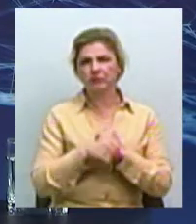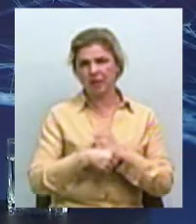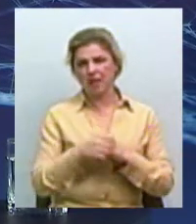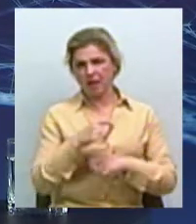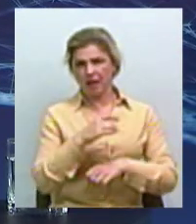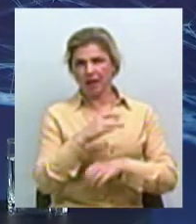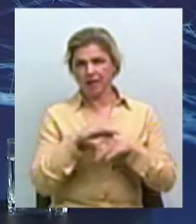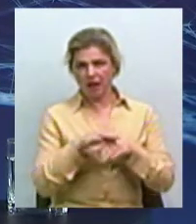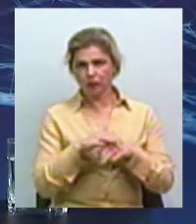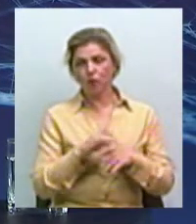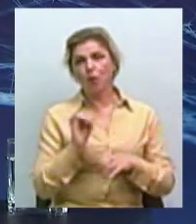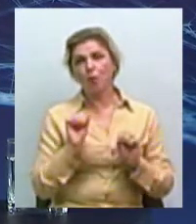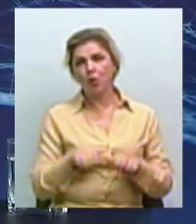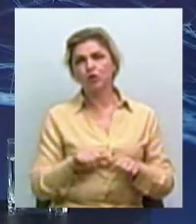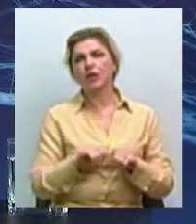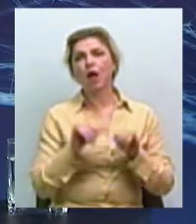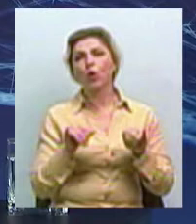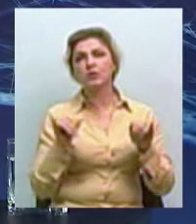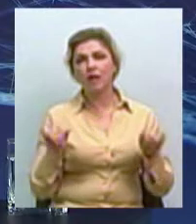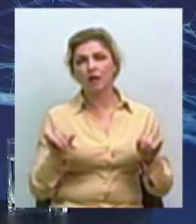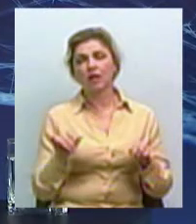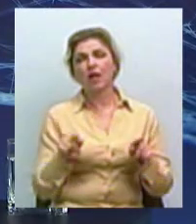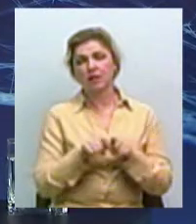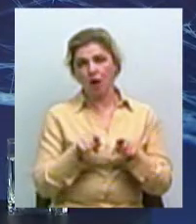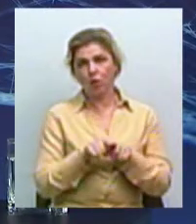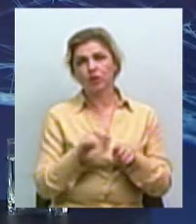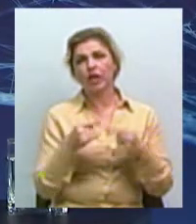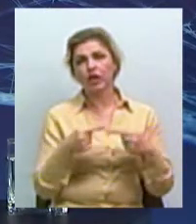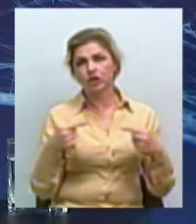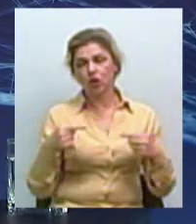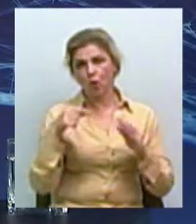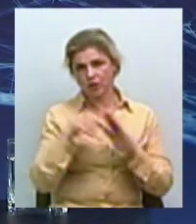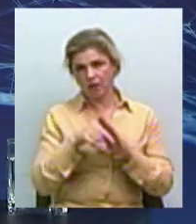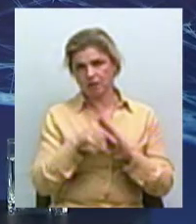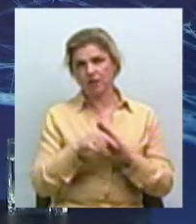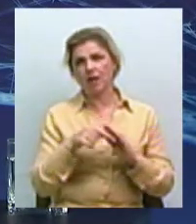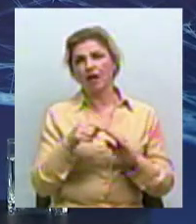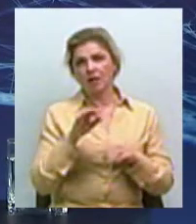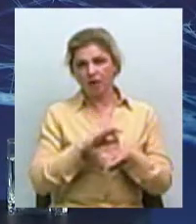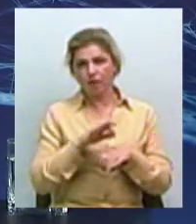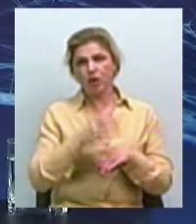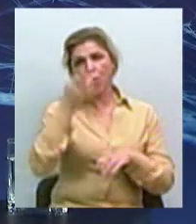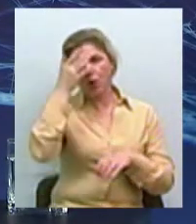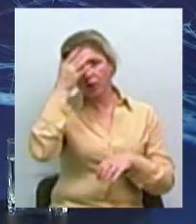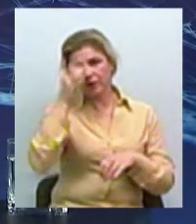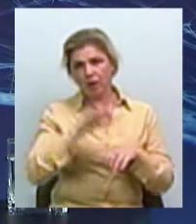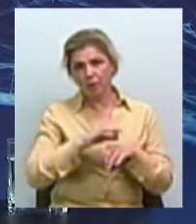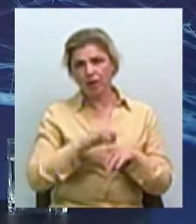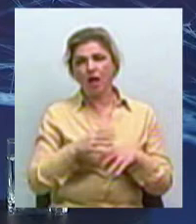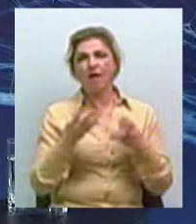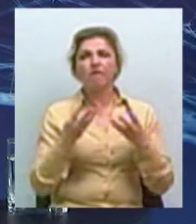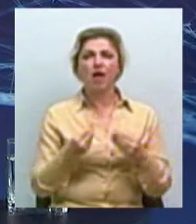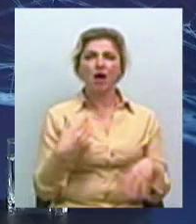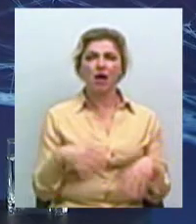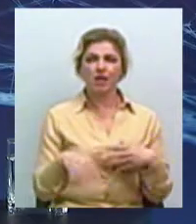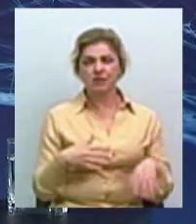і може наростати так само інші ознаки різної інтоксикації, тобто головна біль, вялість.